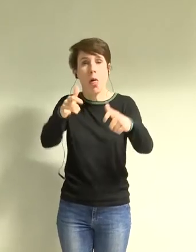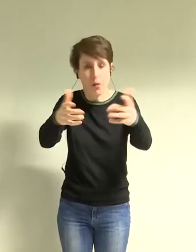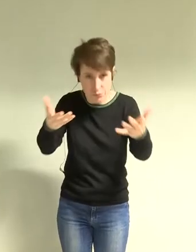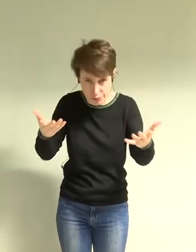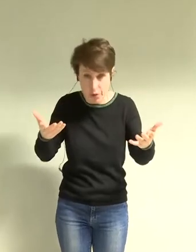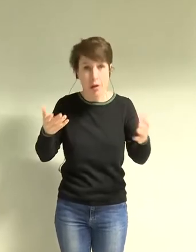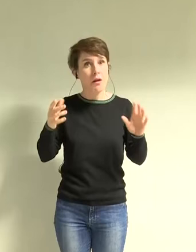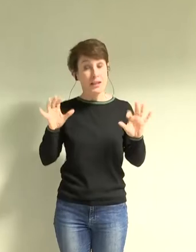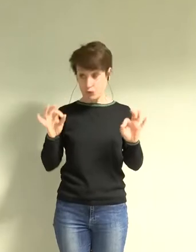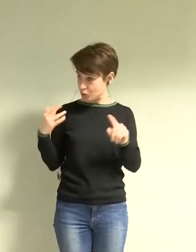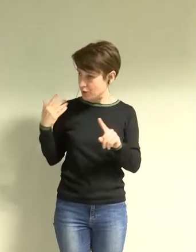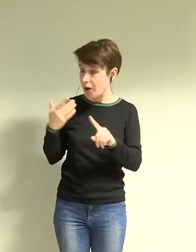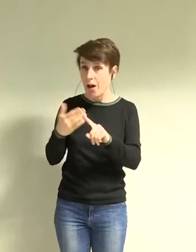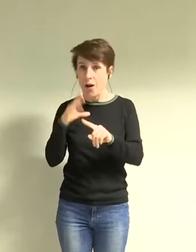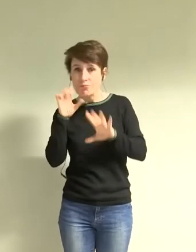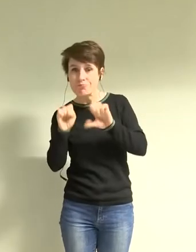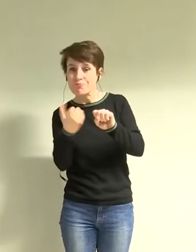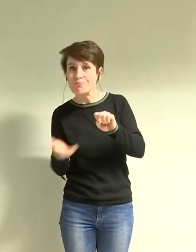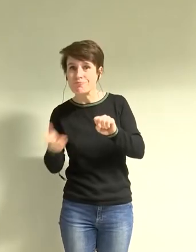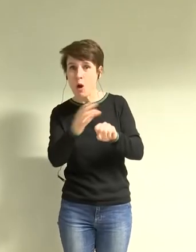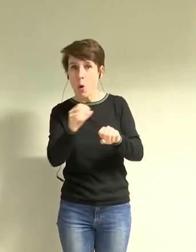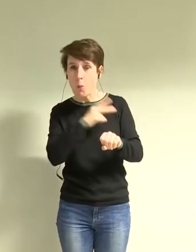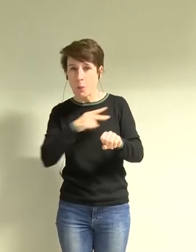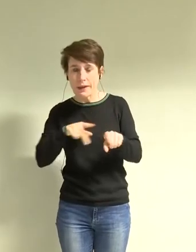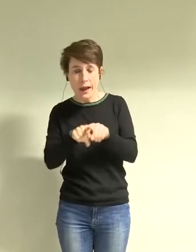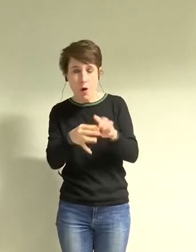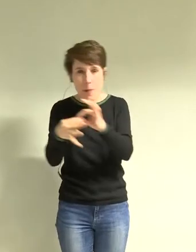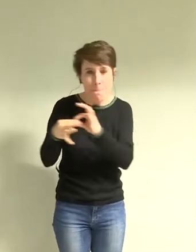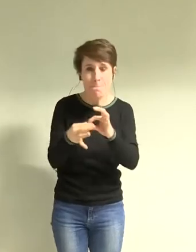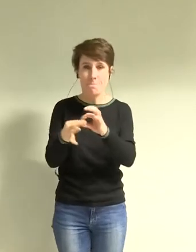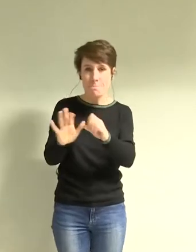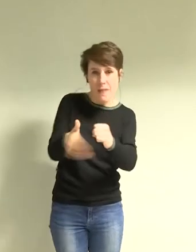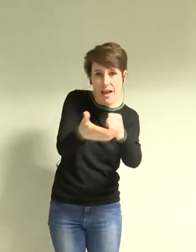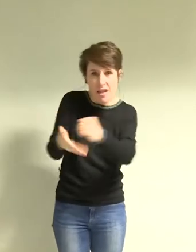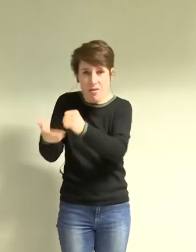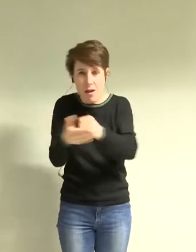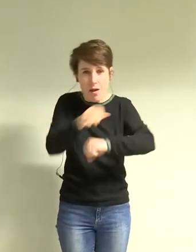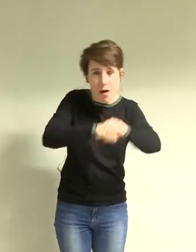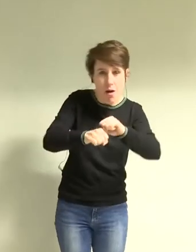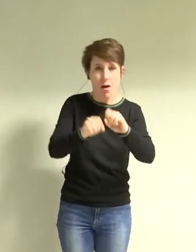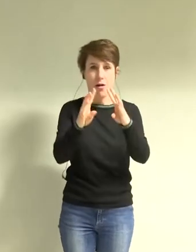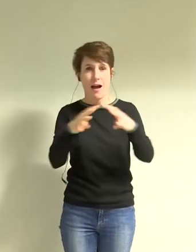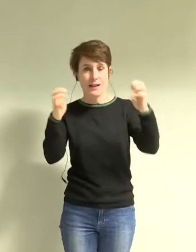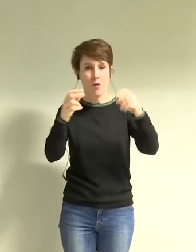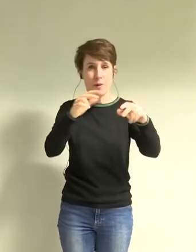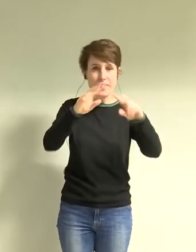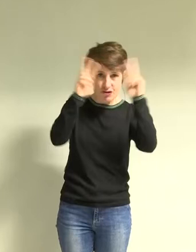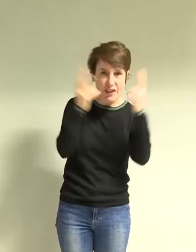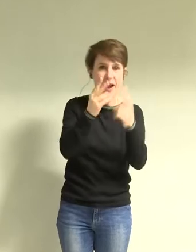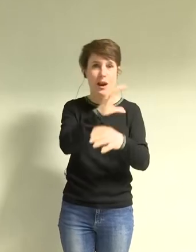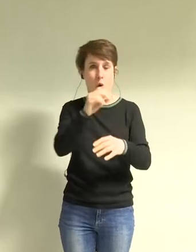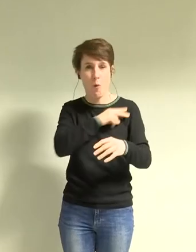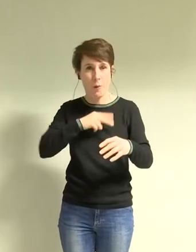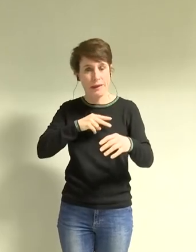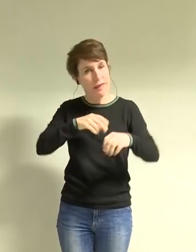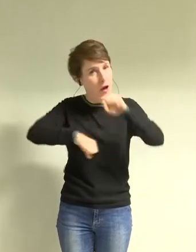de solidarité entre a été mise en place pour faire les assemblées générales de copropriété à distance je me permets de